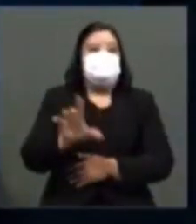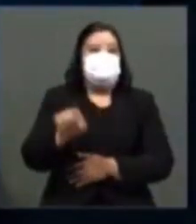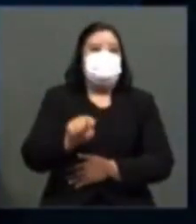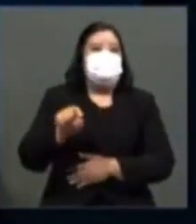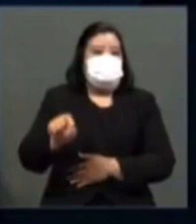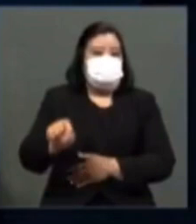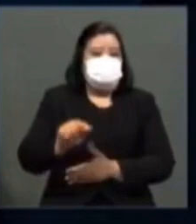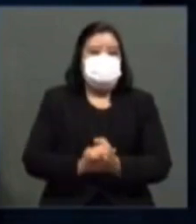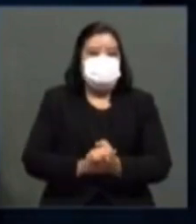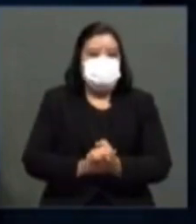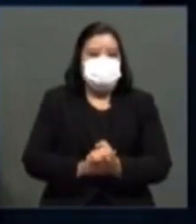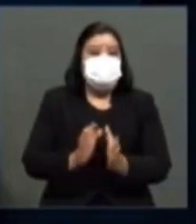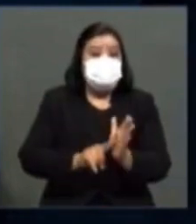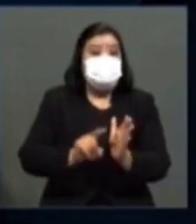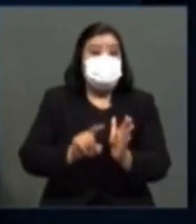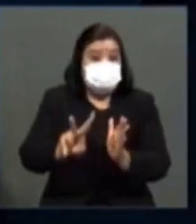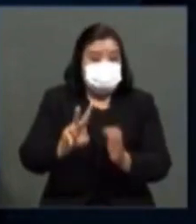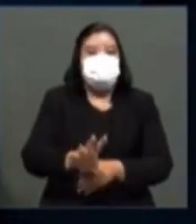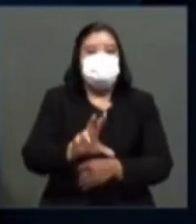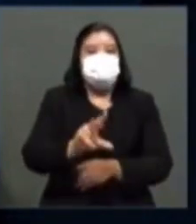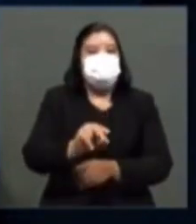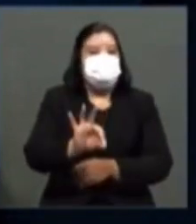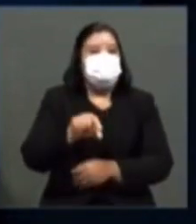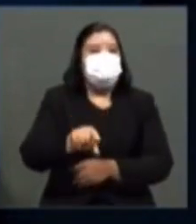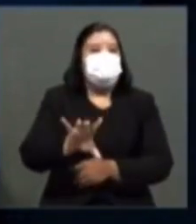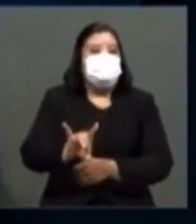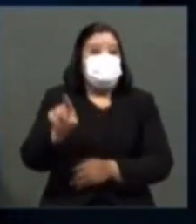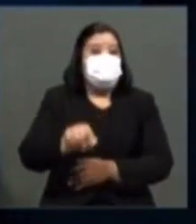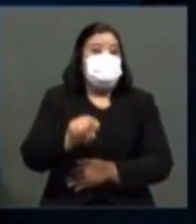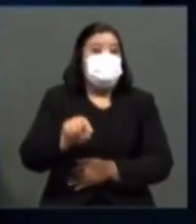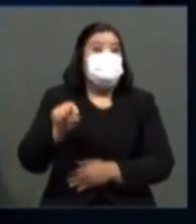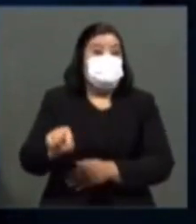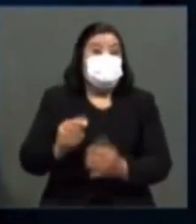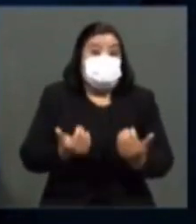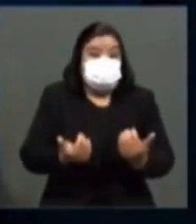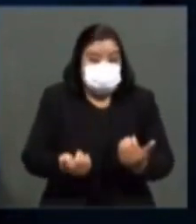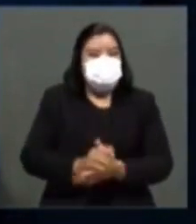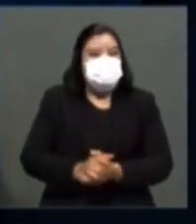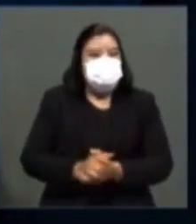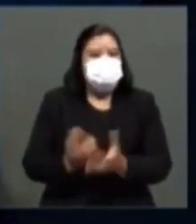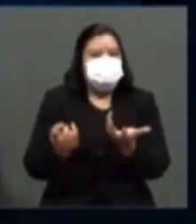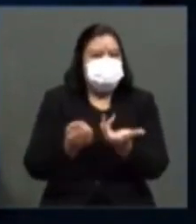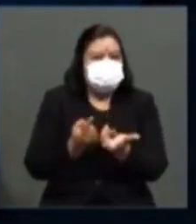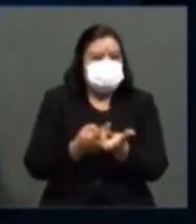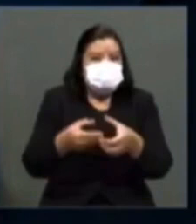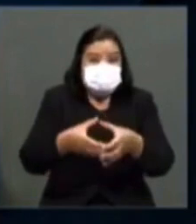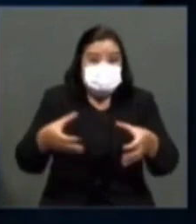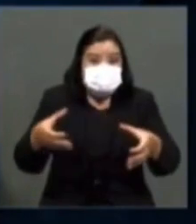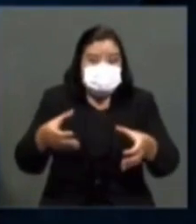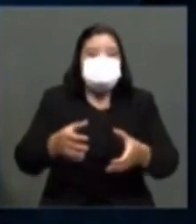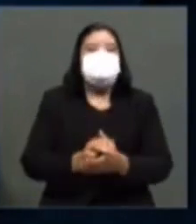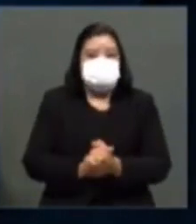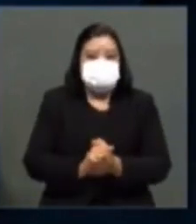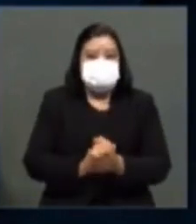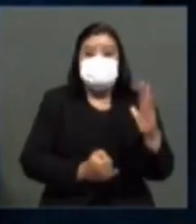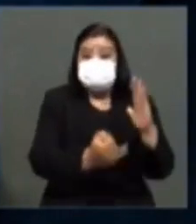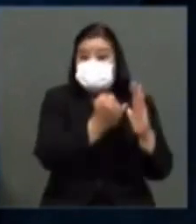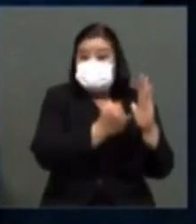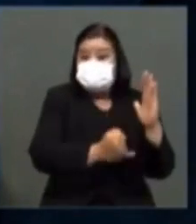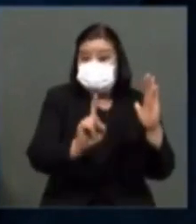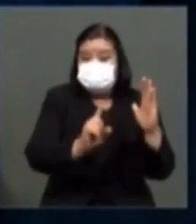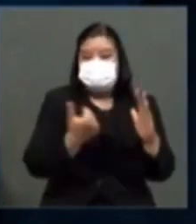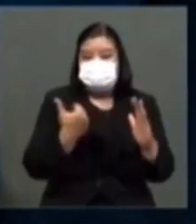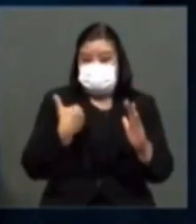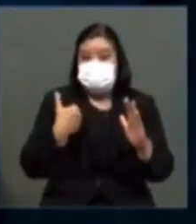39.5% เข็ม2นะคะ 19.8% นะคะก็เป็นตัวเลขที่เพิ่มขึ้นอย่างต่อเนื่องถ้านับจังหวัดที่มีประช